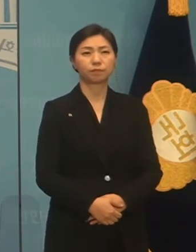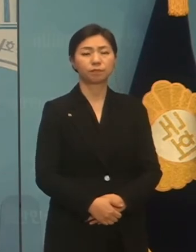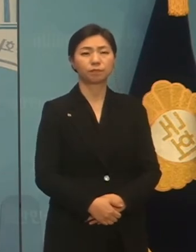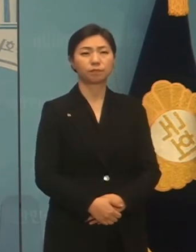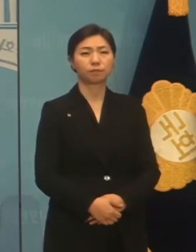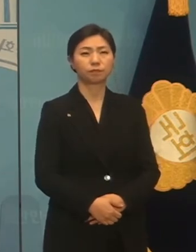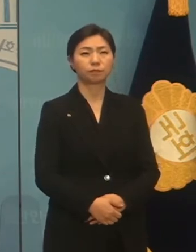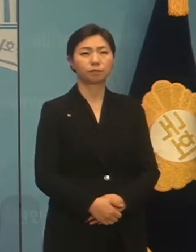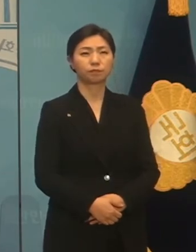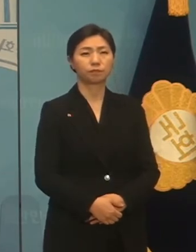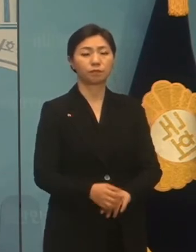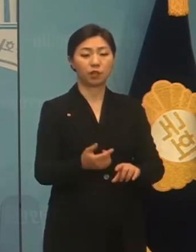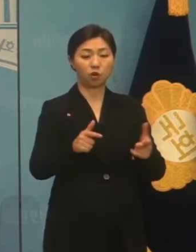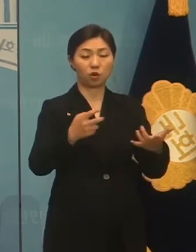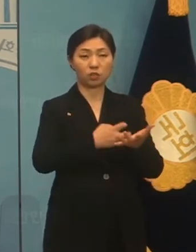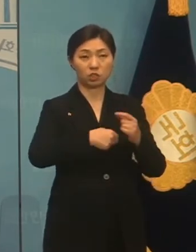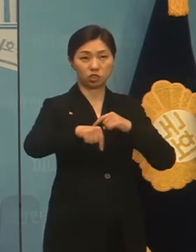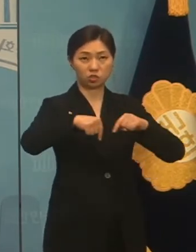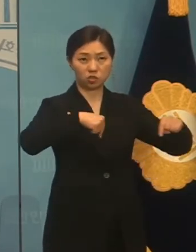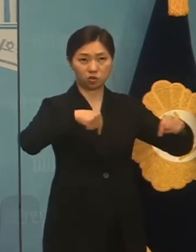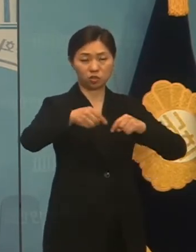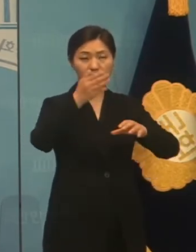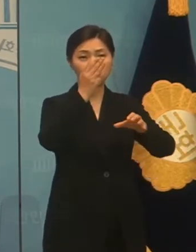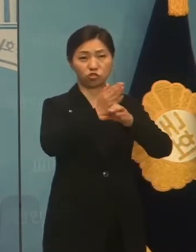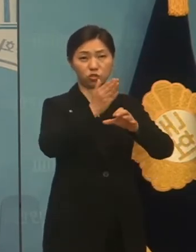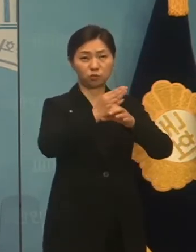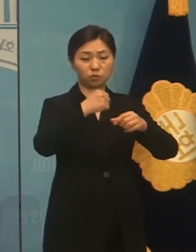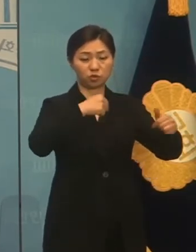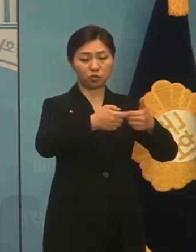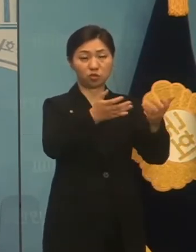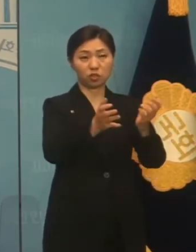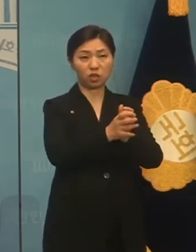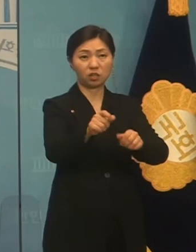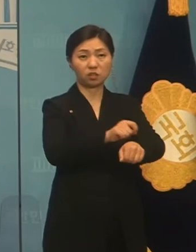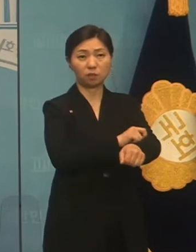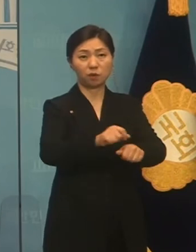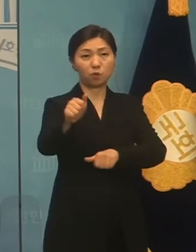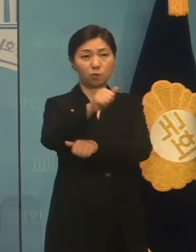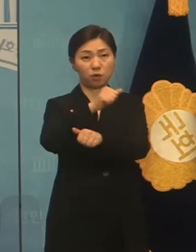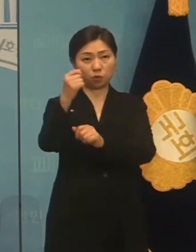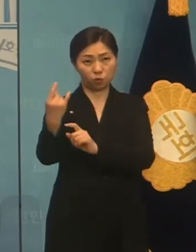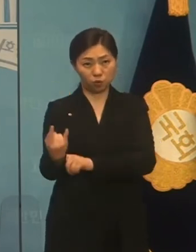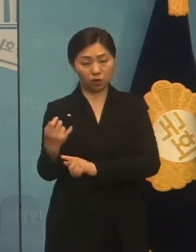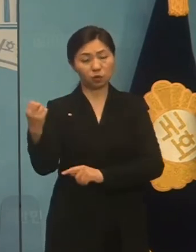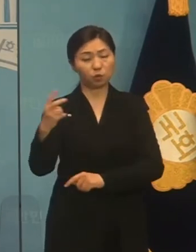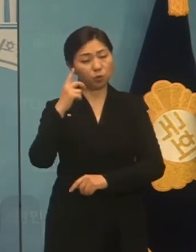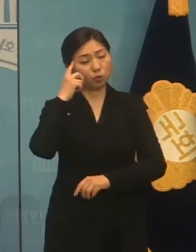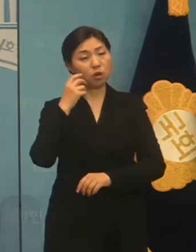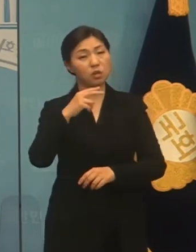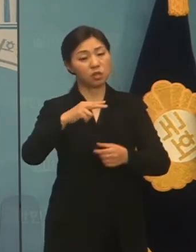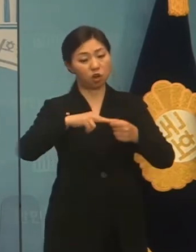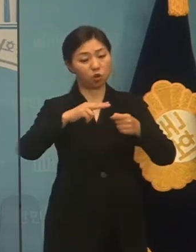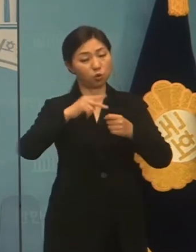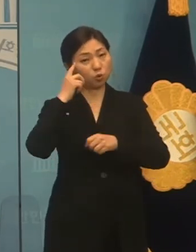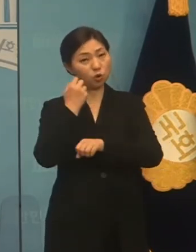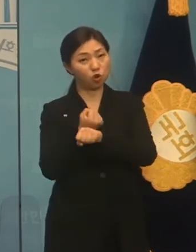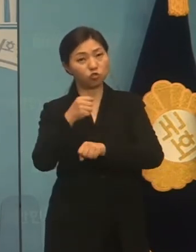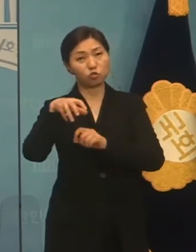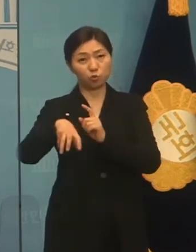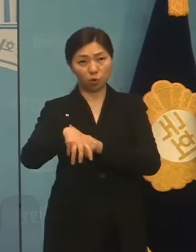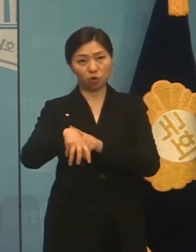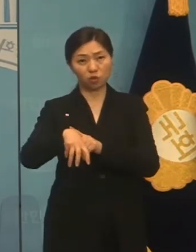이러한 정책들을 중심으로 해서 당내 특위와 여의도 연구원 등